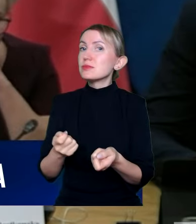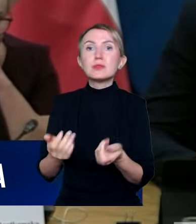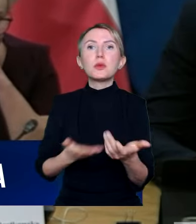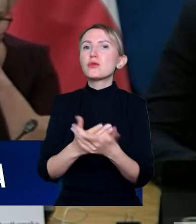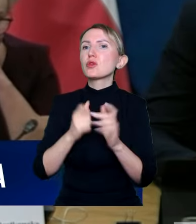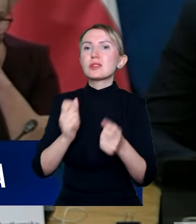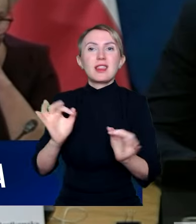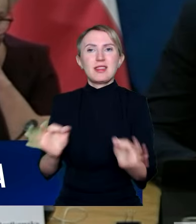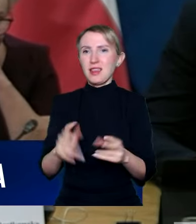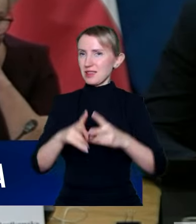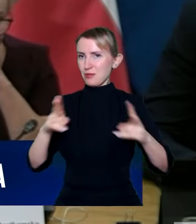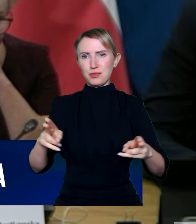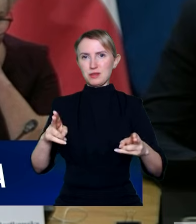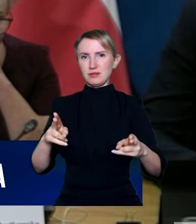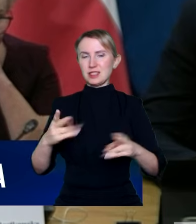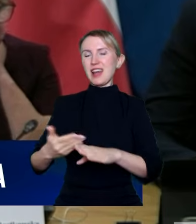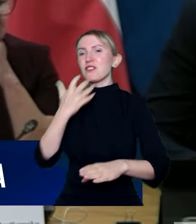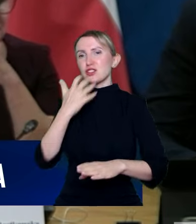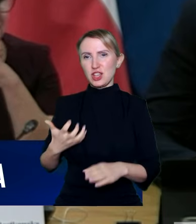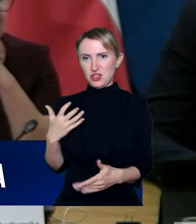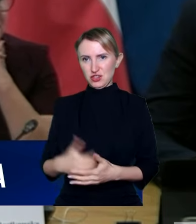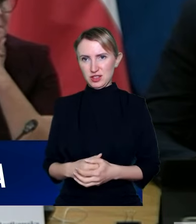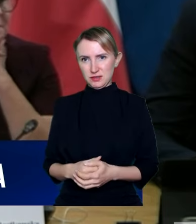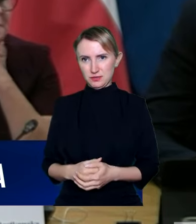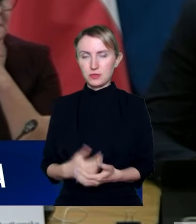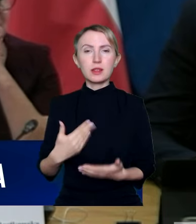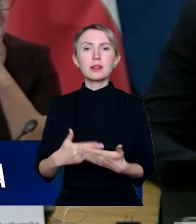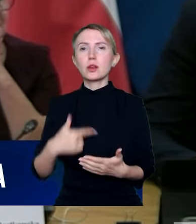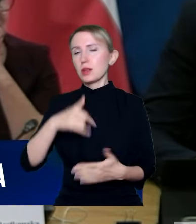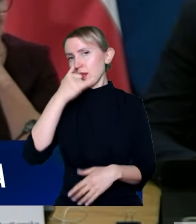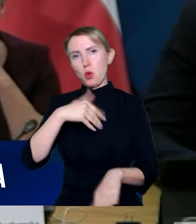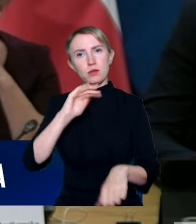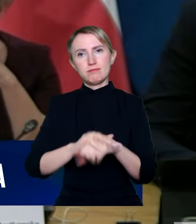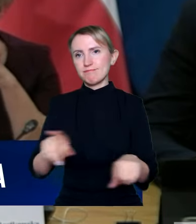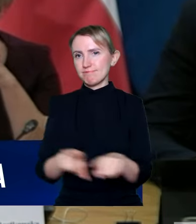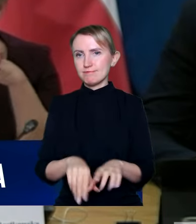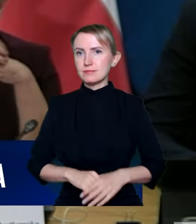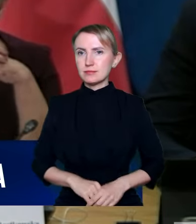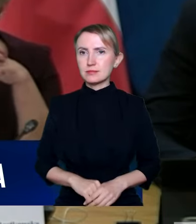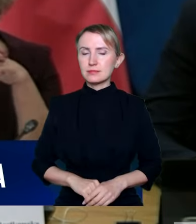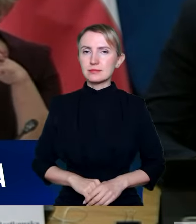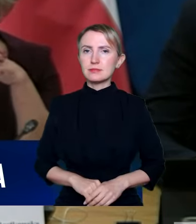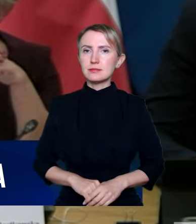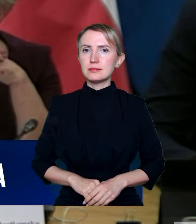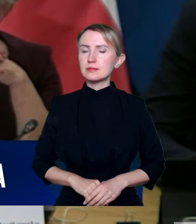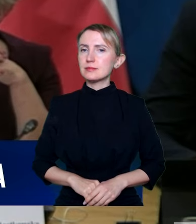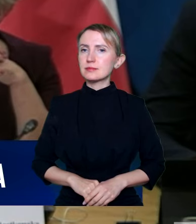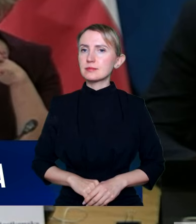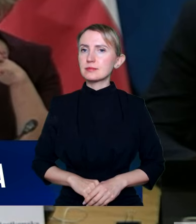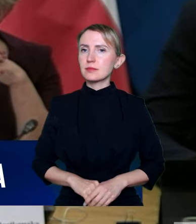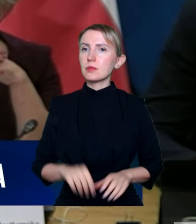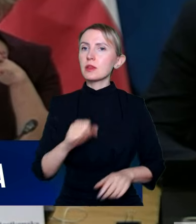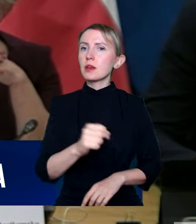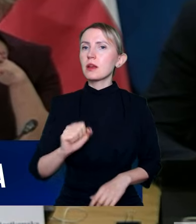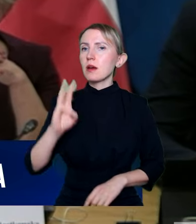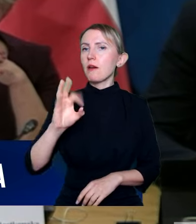obecną chwilę przedwczesnymi, więc ja również nie będę w stanie za nimi głosować za. Co do posła Michała Wosia, on